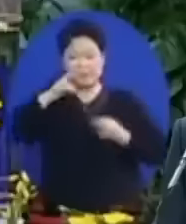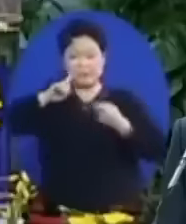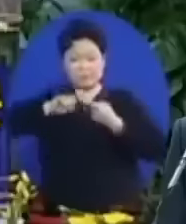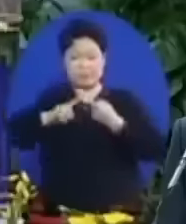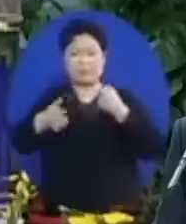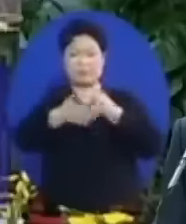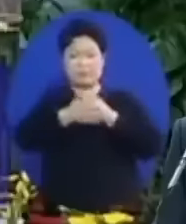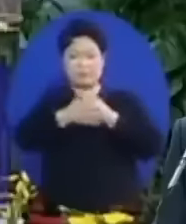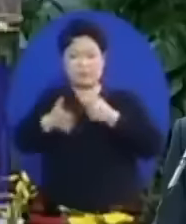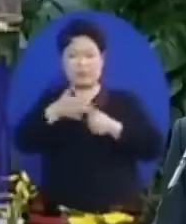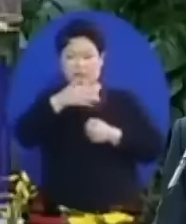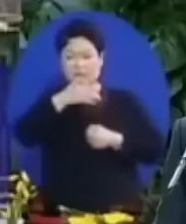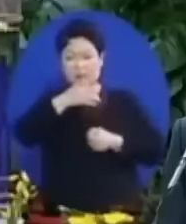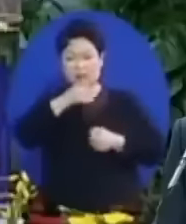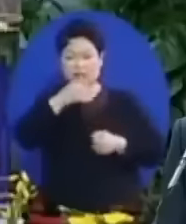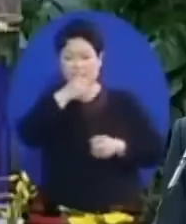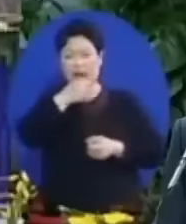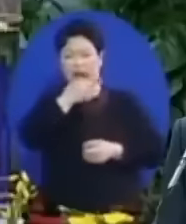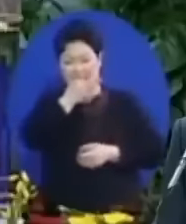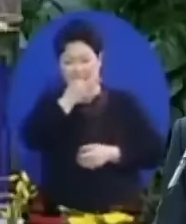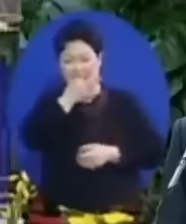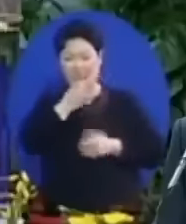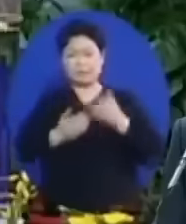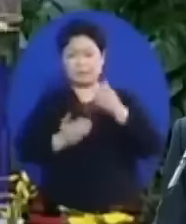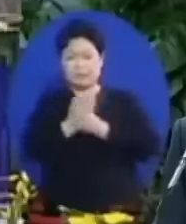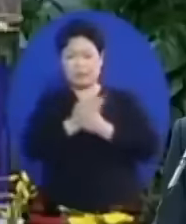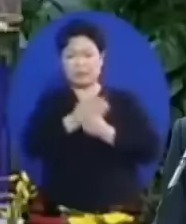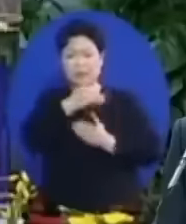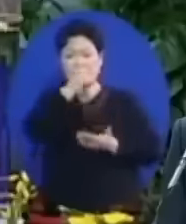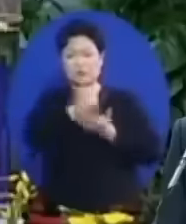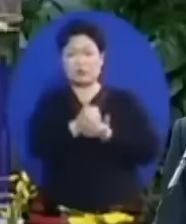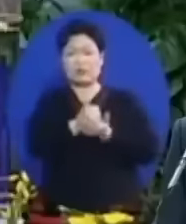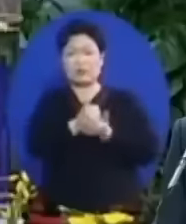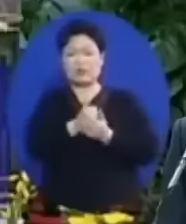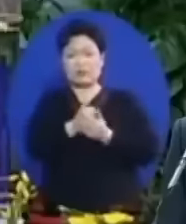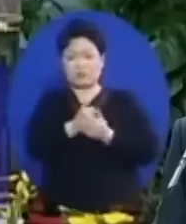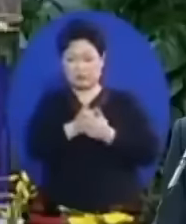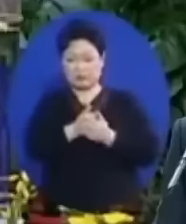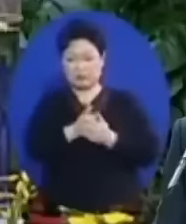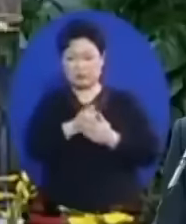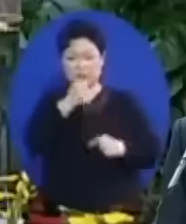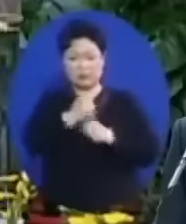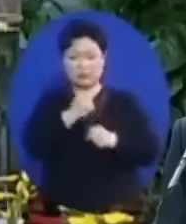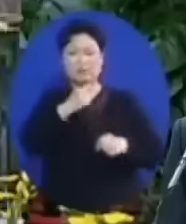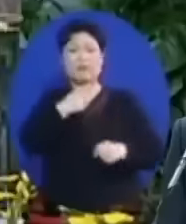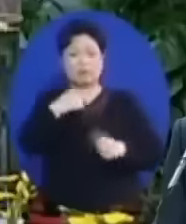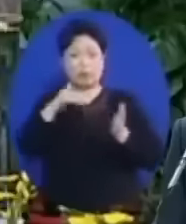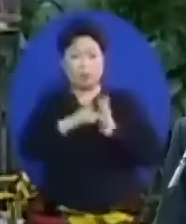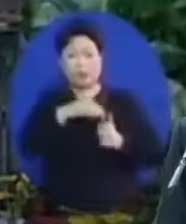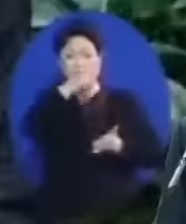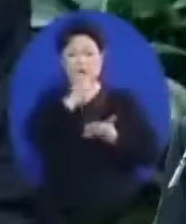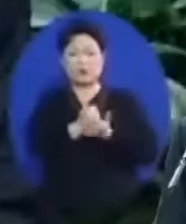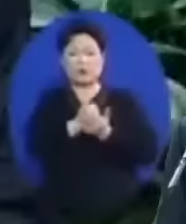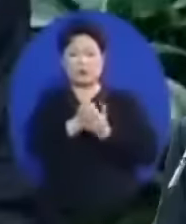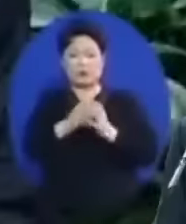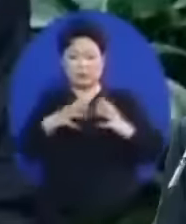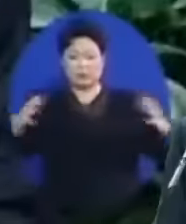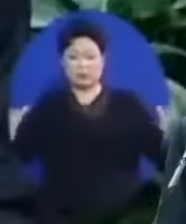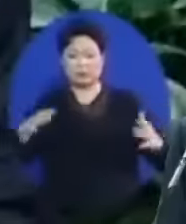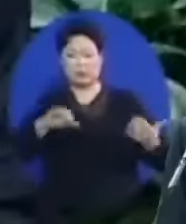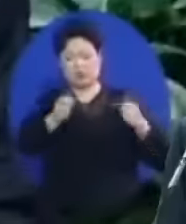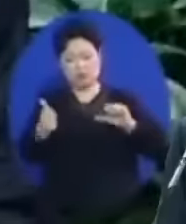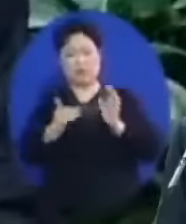미혹됨이니 욕심이 잉태한 즉 죄를 낳고 죄가 장성한 즉 사망을 낳느니라고 말하는 것입니다. 욕심이란 마음속에